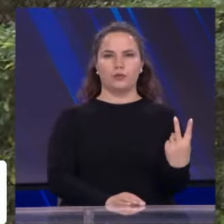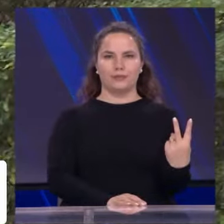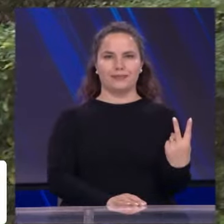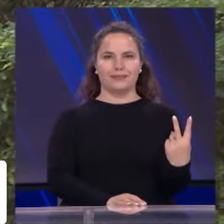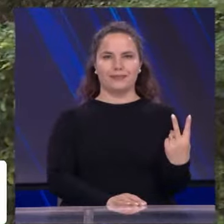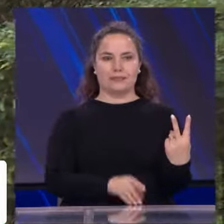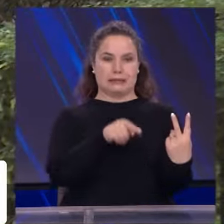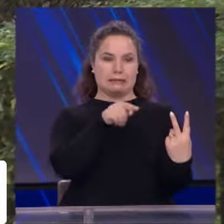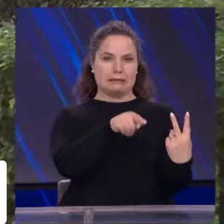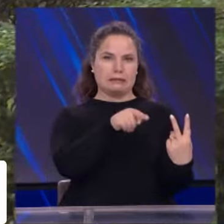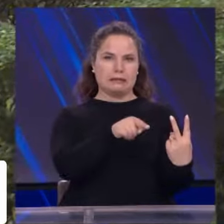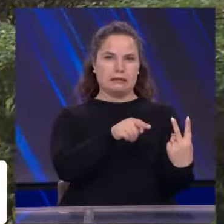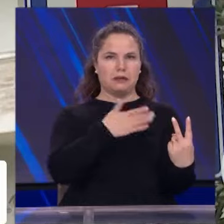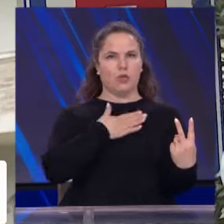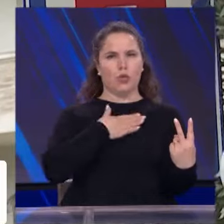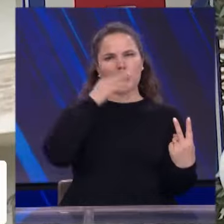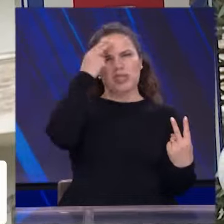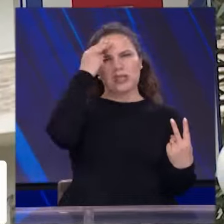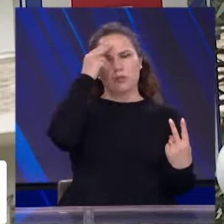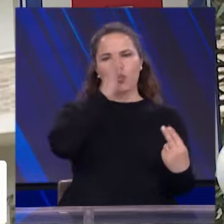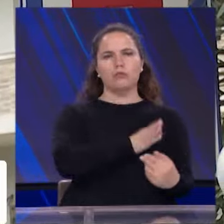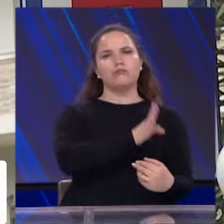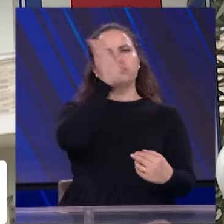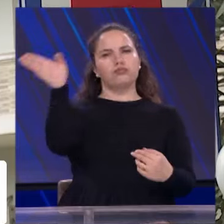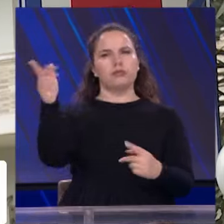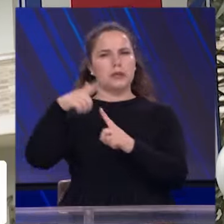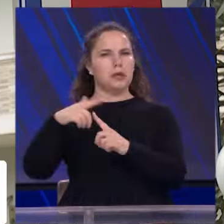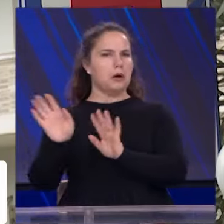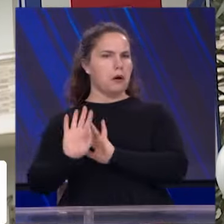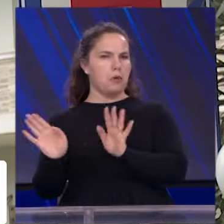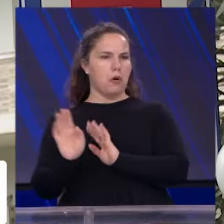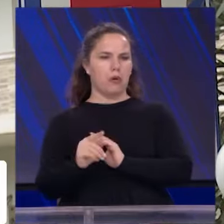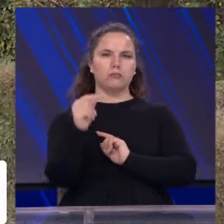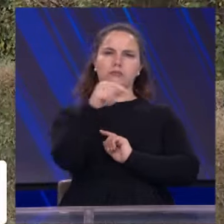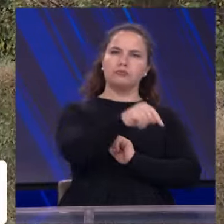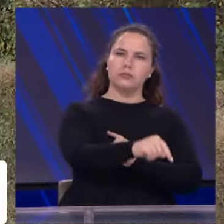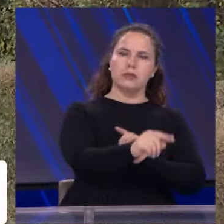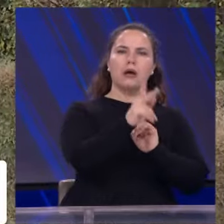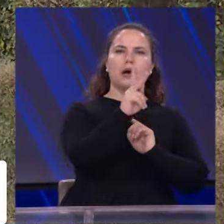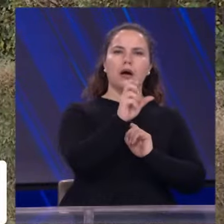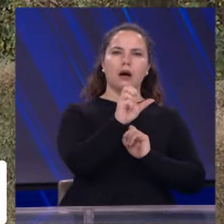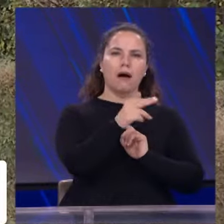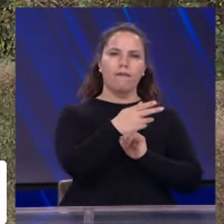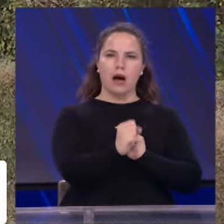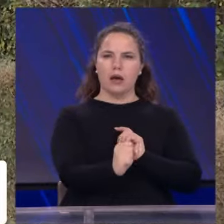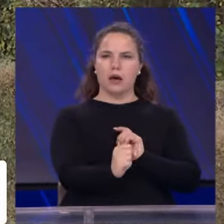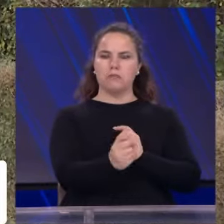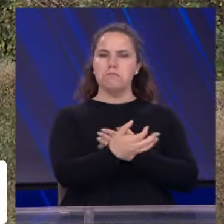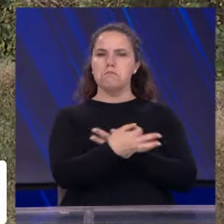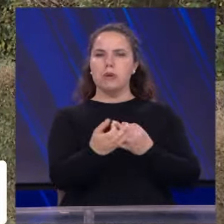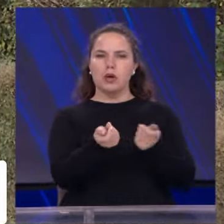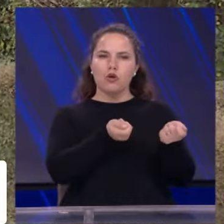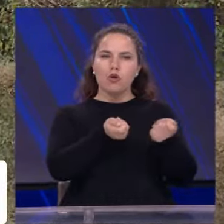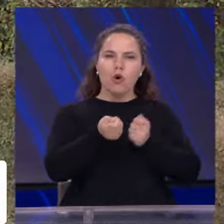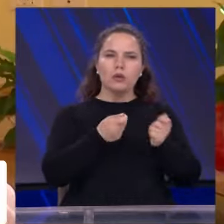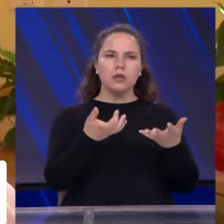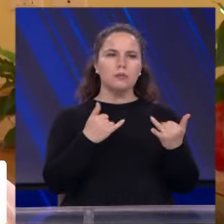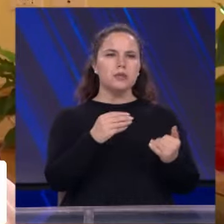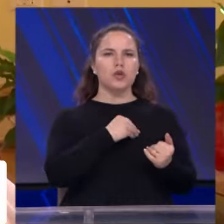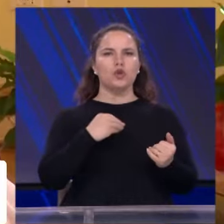menaxhimi, pacientët nuk kanë më nevojë që për shërbime të specializuara të vinë në kryeqytet, por si po bëhet koordinimi i ekipeve të